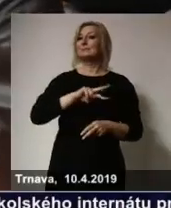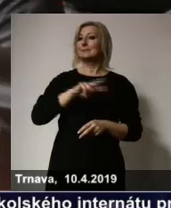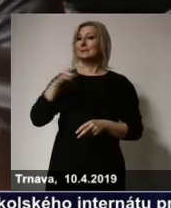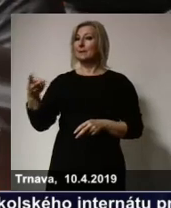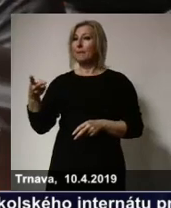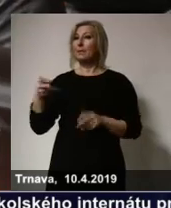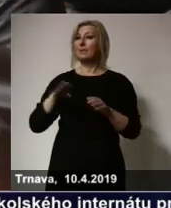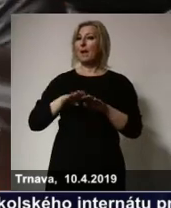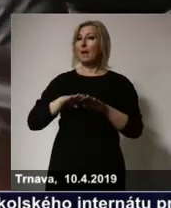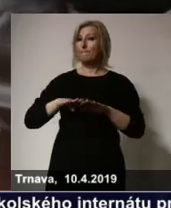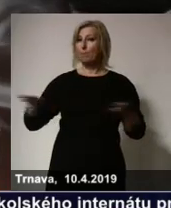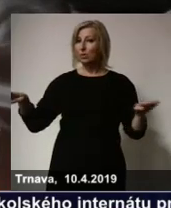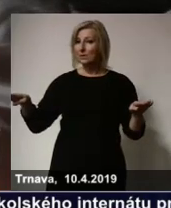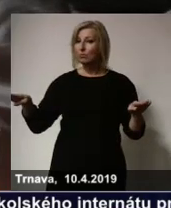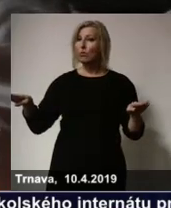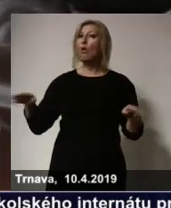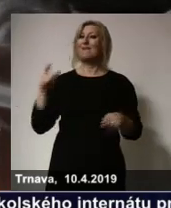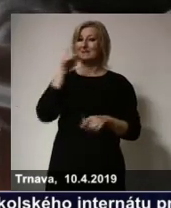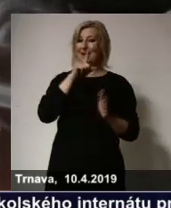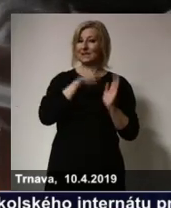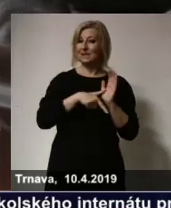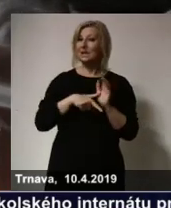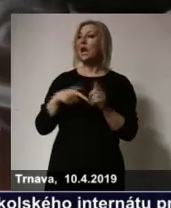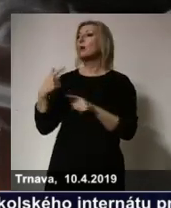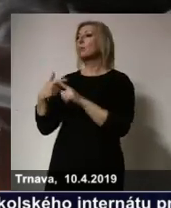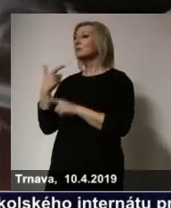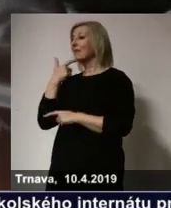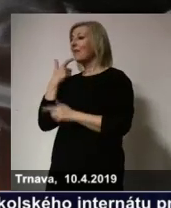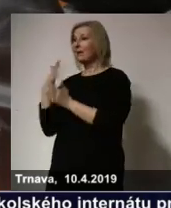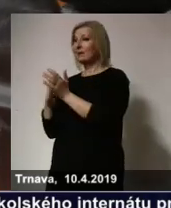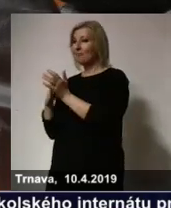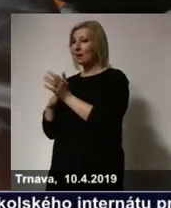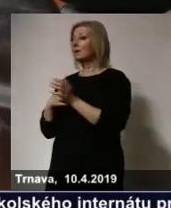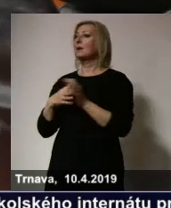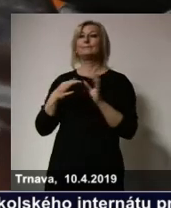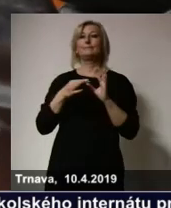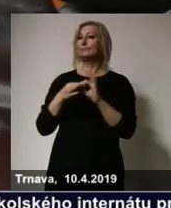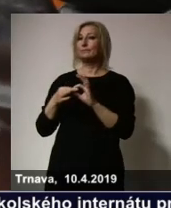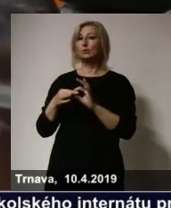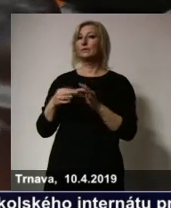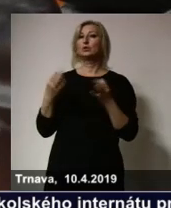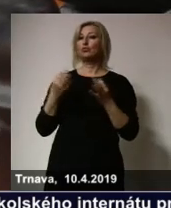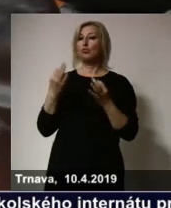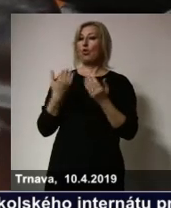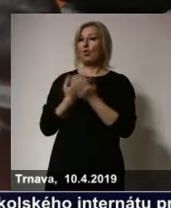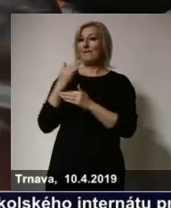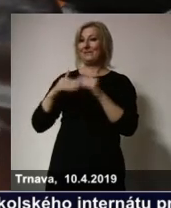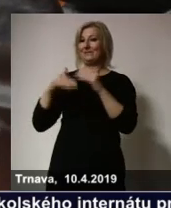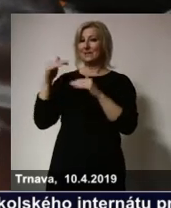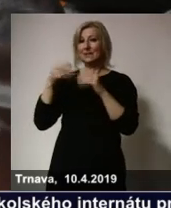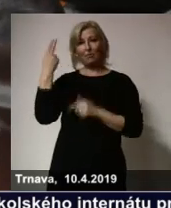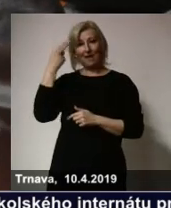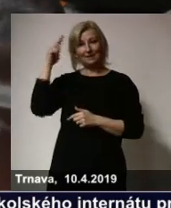samosprávnym krajom a mestom Veľký Meder za účelom výstavby novej budovy školského internátu pre našu strednú školu, a to